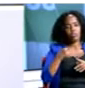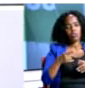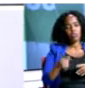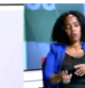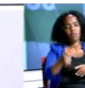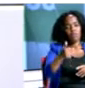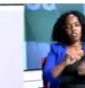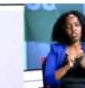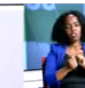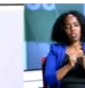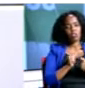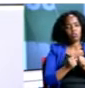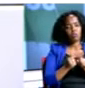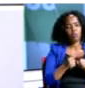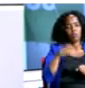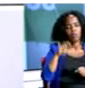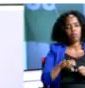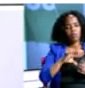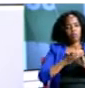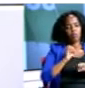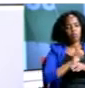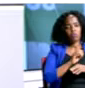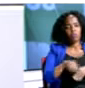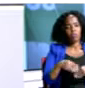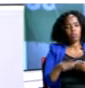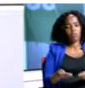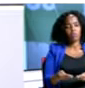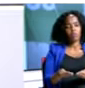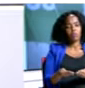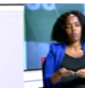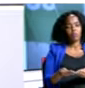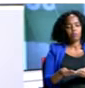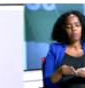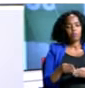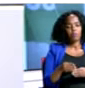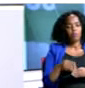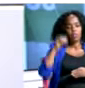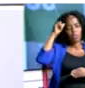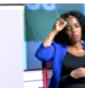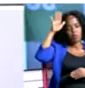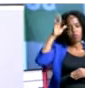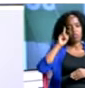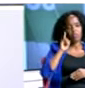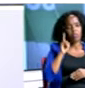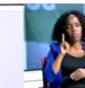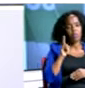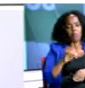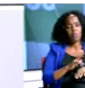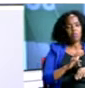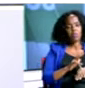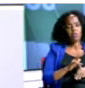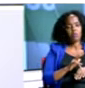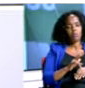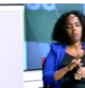Dafani jiratun baik berbaca akhirnya agar sekian nama hujuru. Me Doktor Abdul Qadir. Namun ni tok meletup